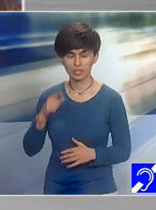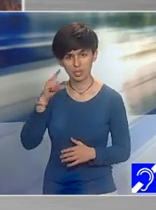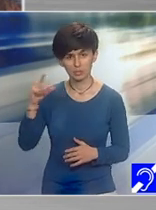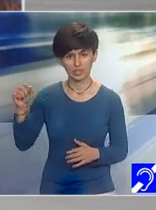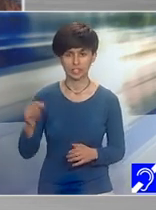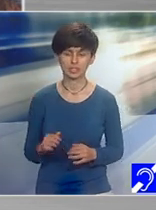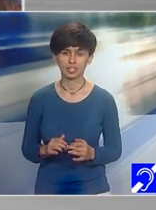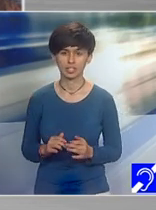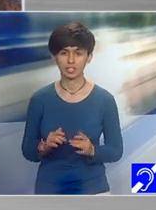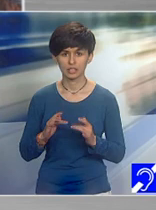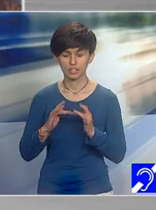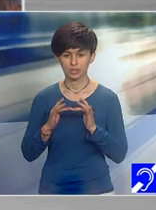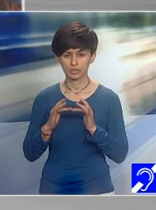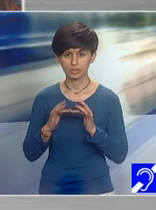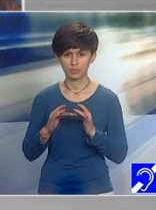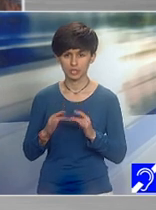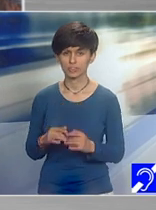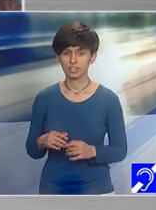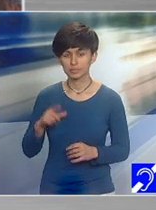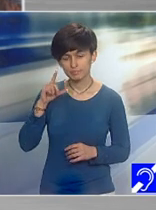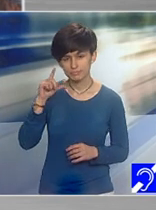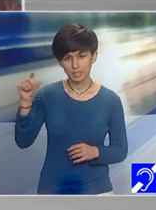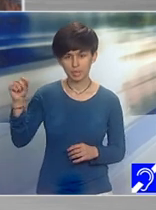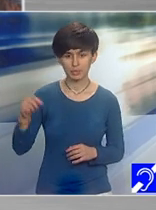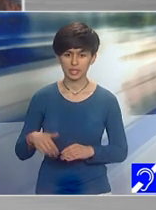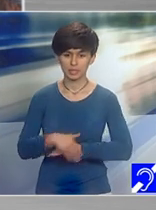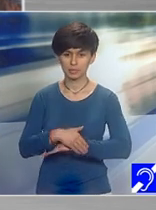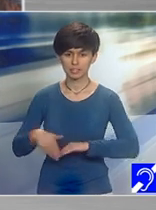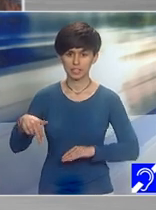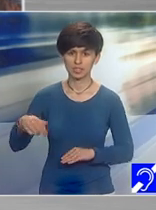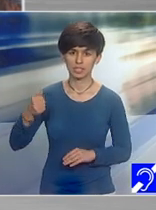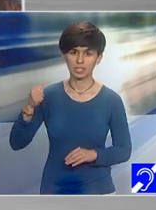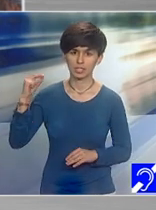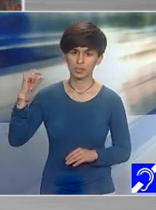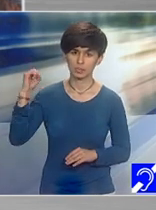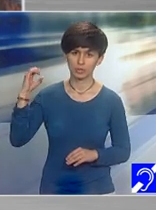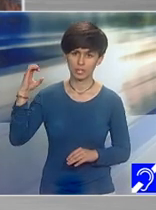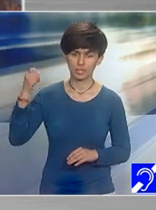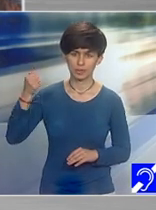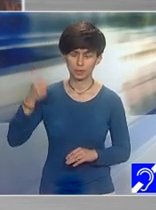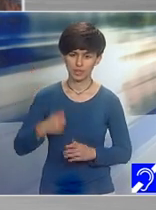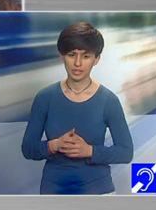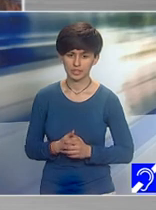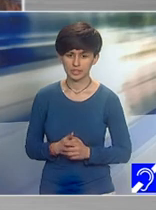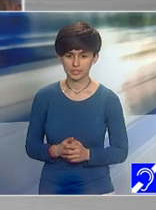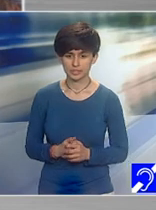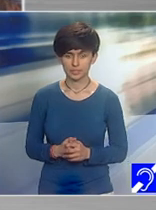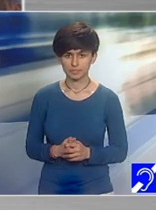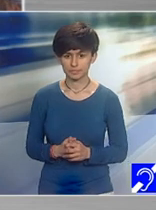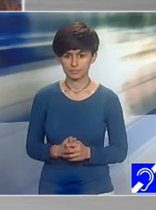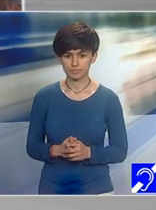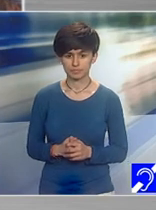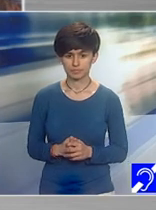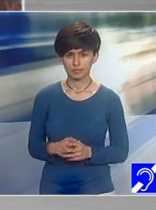ies frumos pe Napoca. Pe strada Napoca. Lumea a auzit, Bruno zice tot timpul de prostiile astea cu curățenia. Ce făceau